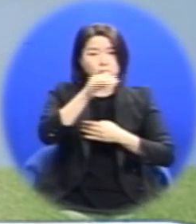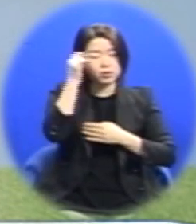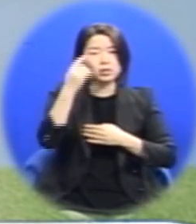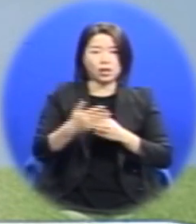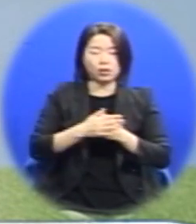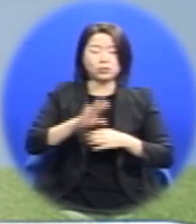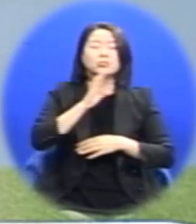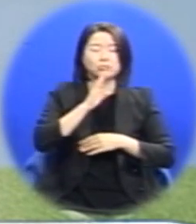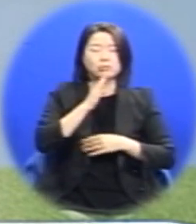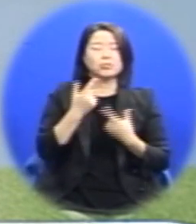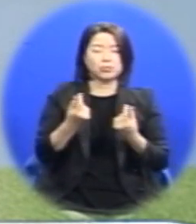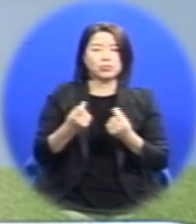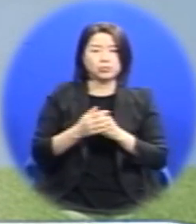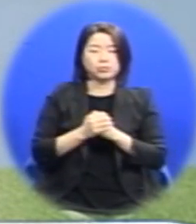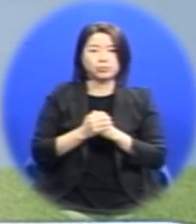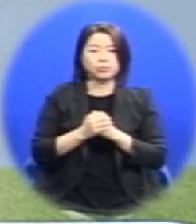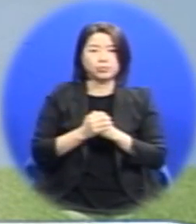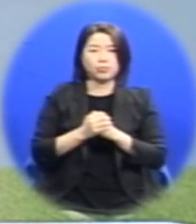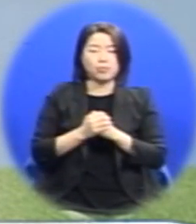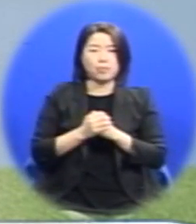물론입니다, 주님.